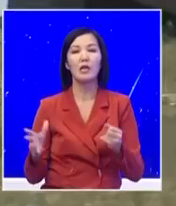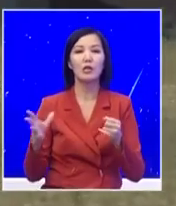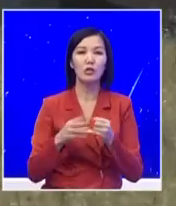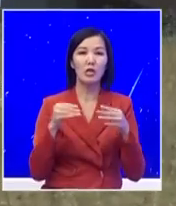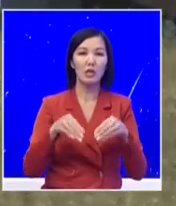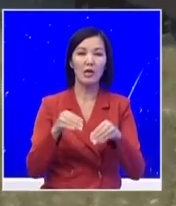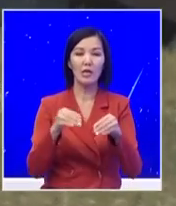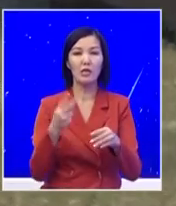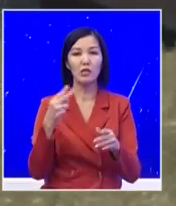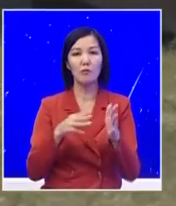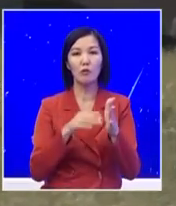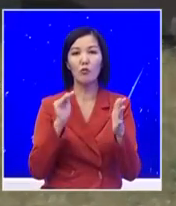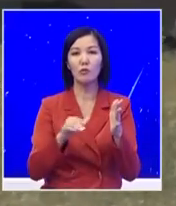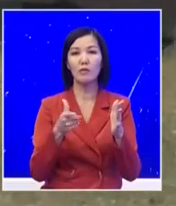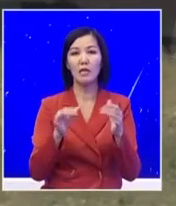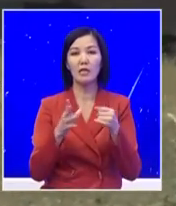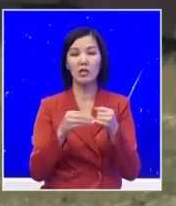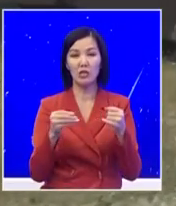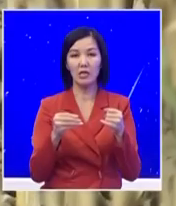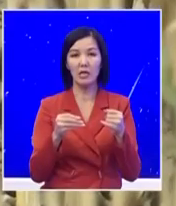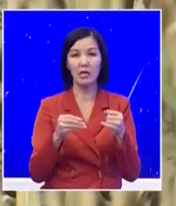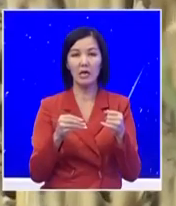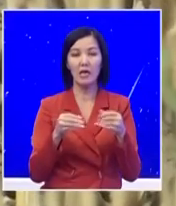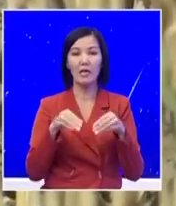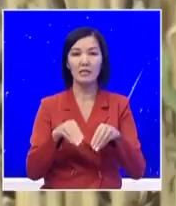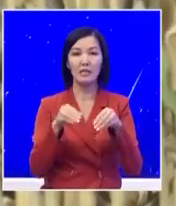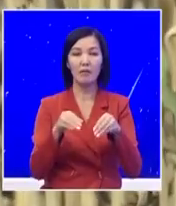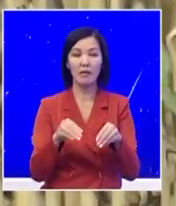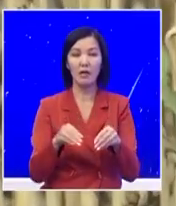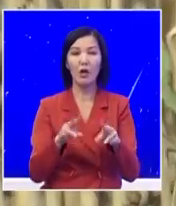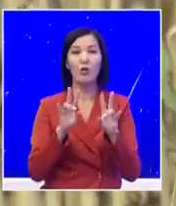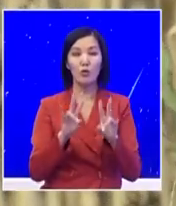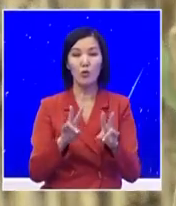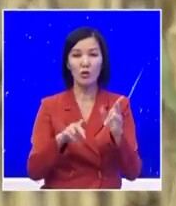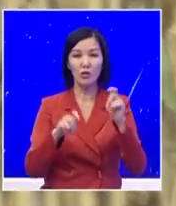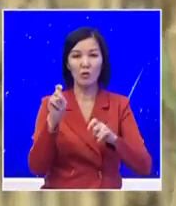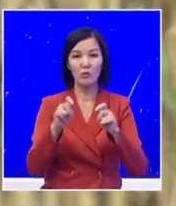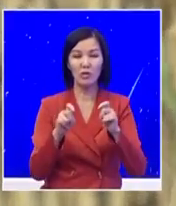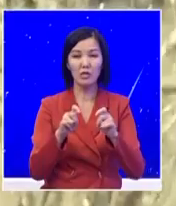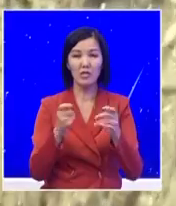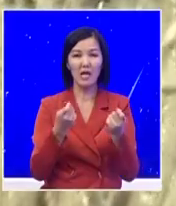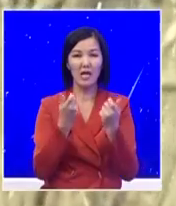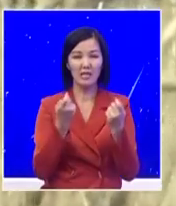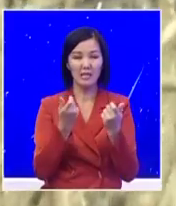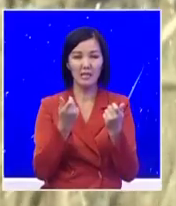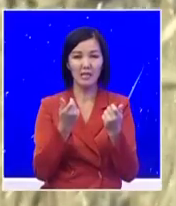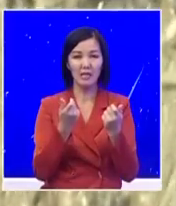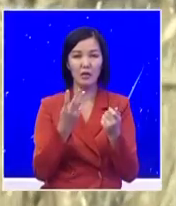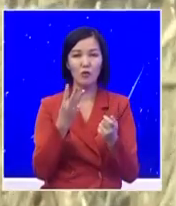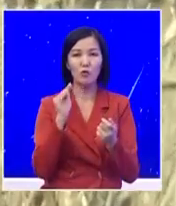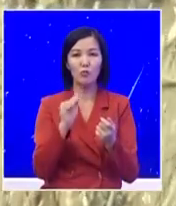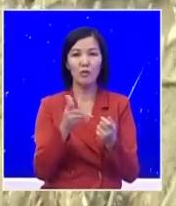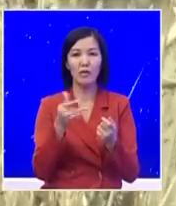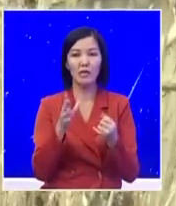Аймақта биыл 29 мың гектарға жуық алқапқа егін себілді. Алайда жауын шашының аздығынан егілген бидайдың 3 мың